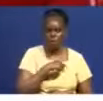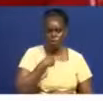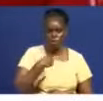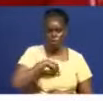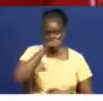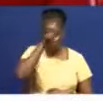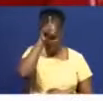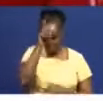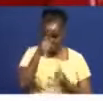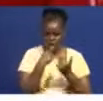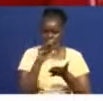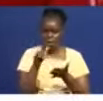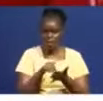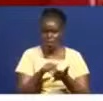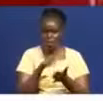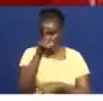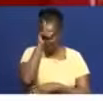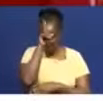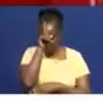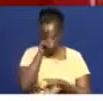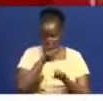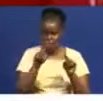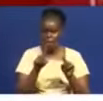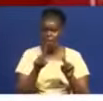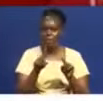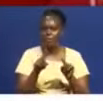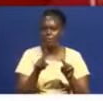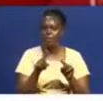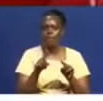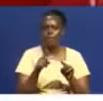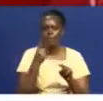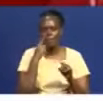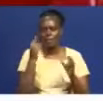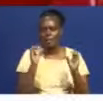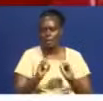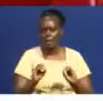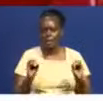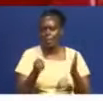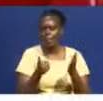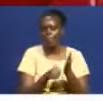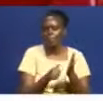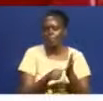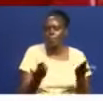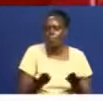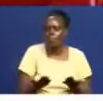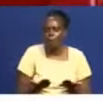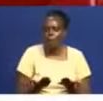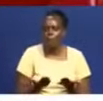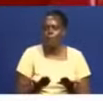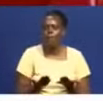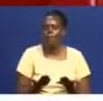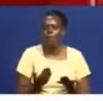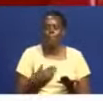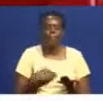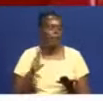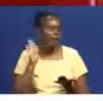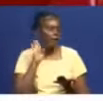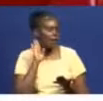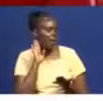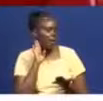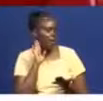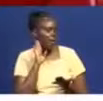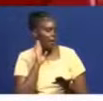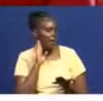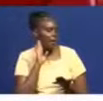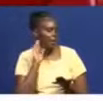mashinani tukizungumzia masuala ya mashinani, lakini tunashindwa kuona, je, tatizo liko wapi? Nimemsikia kwa kauli